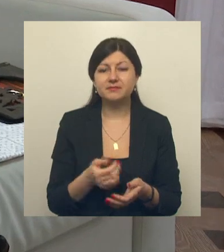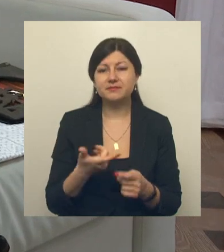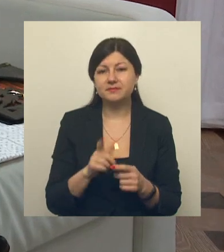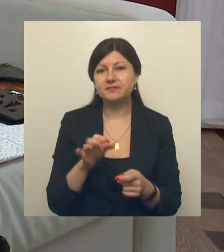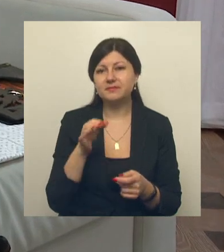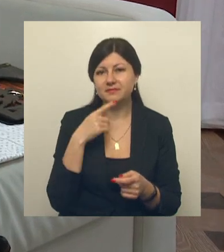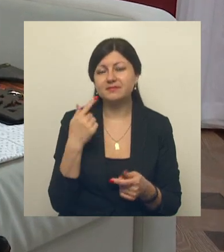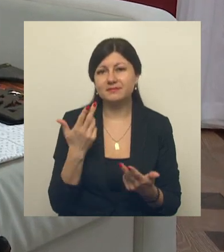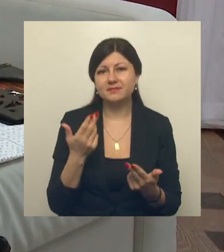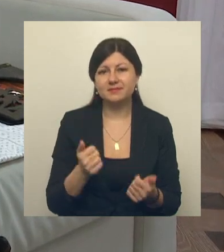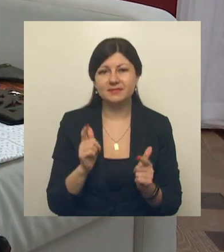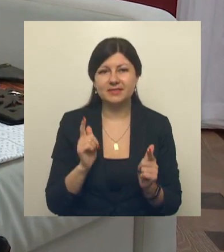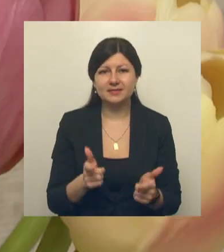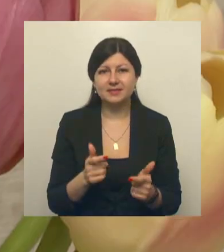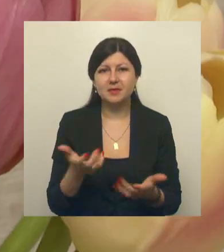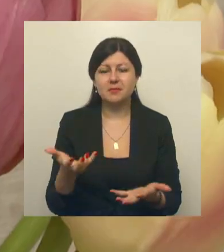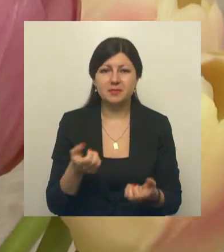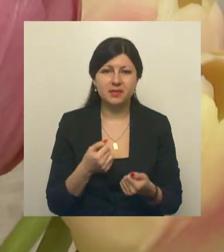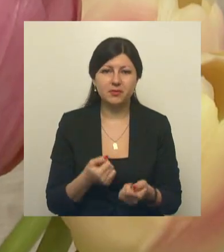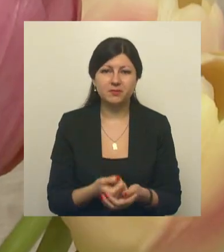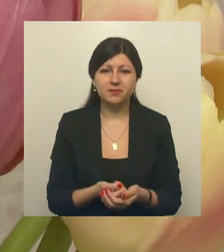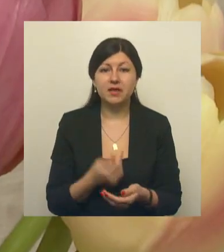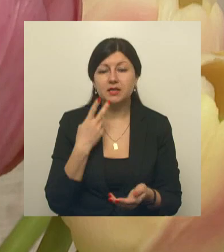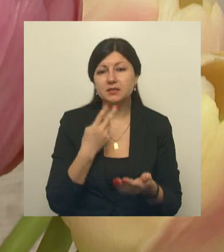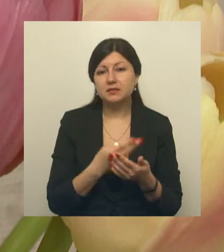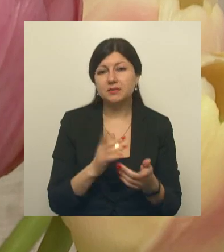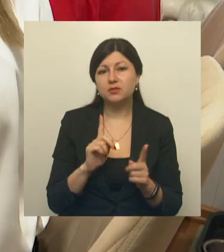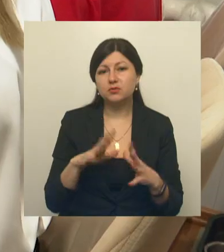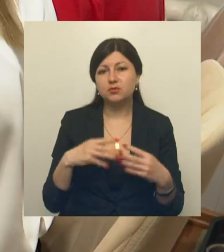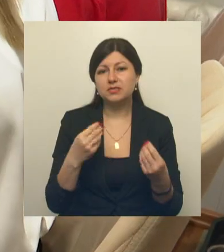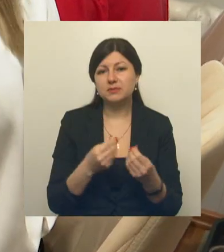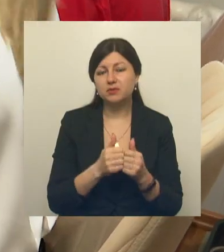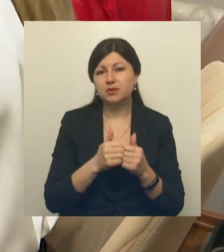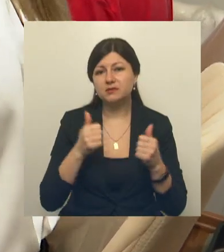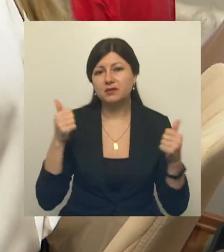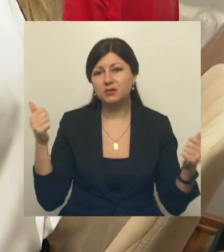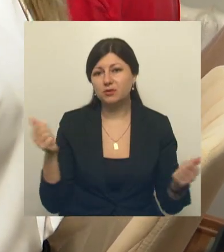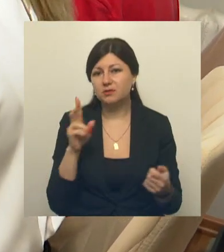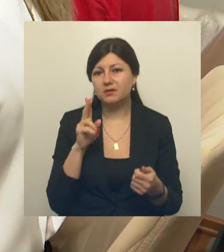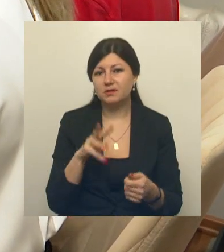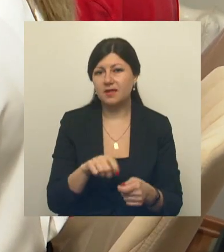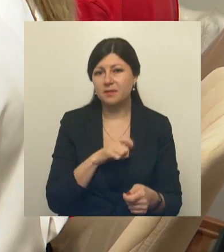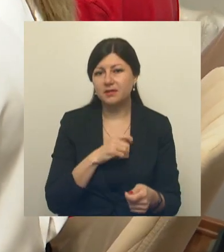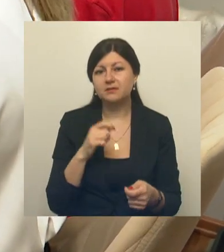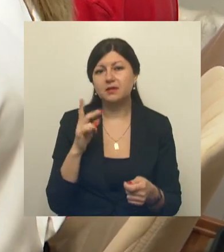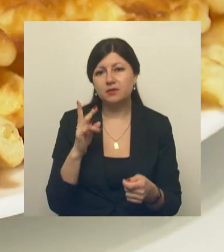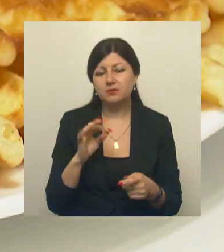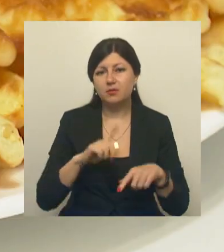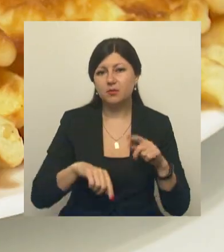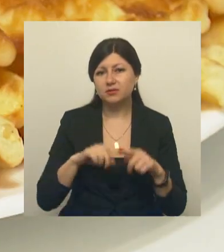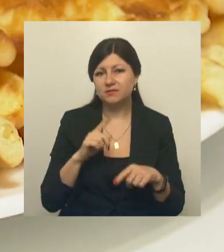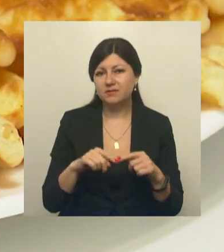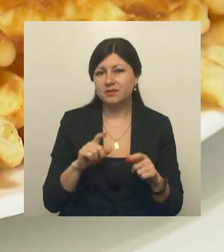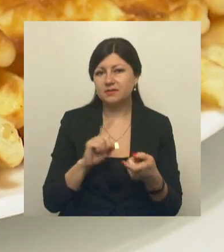Понравилось, сказал, да. Берем. Несмотря на то, что семью разделяют сотни километров, родственная связь становится только